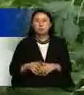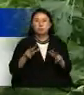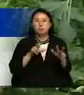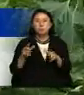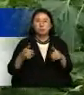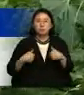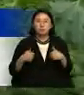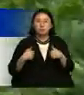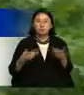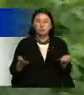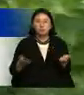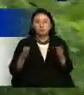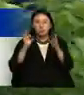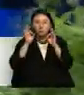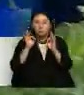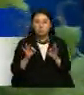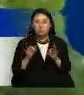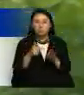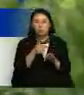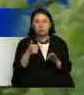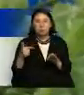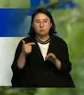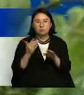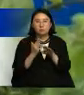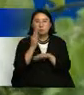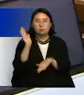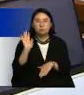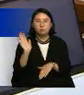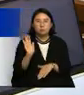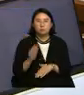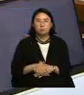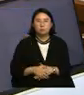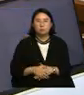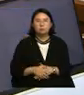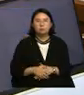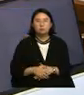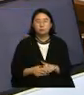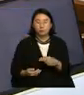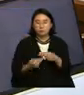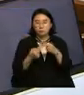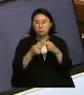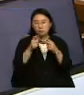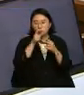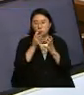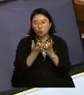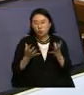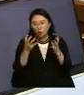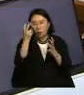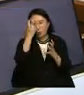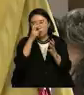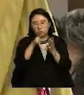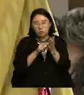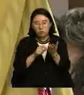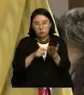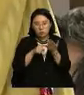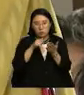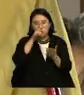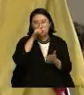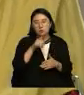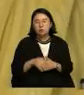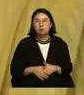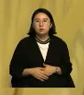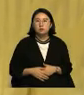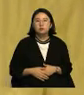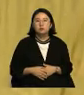이제 필요가 없다고 봐야죠. 넘지 않으니까. 분뇨 저장 물탱크의 관리 문제가 도마 위에